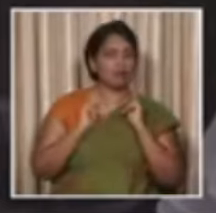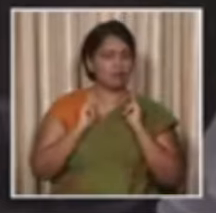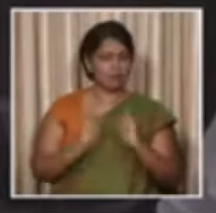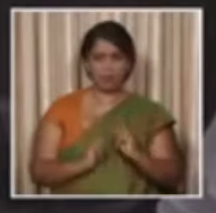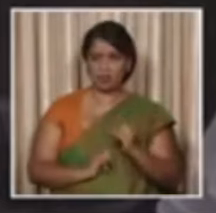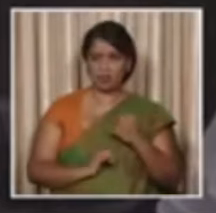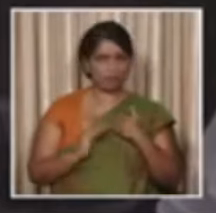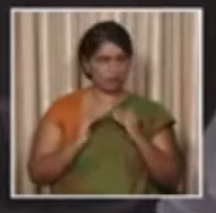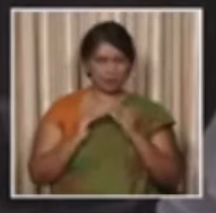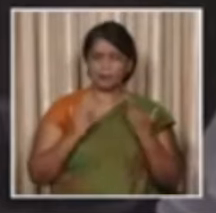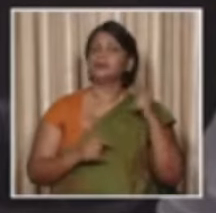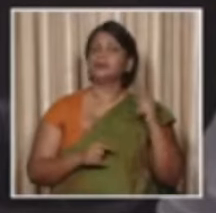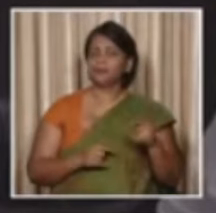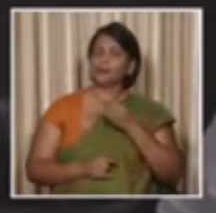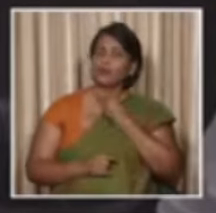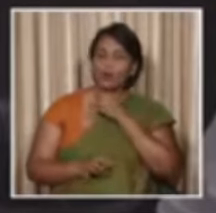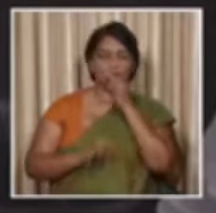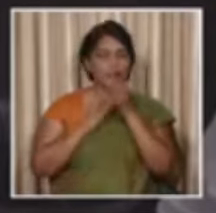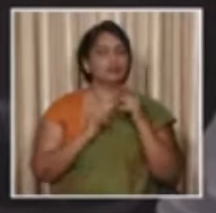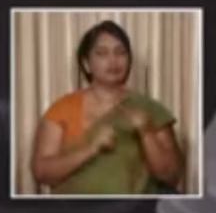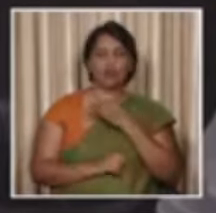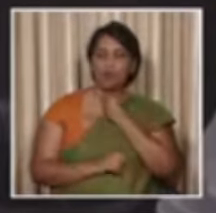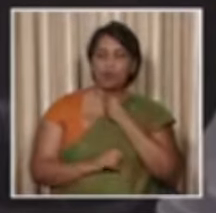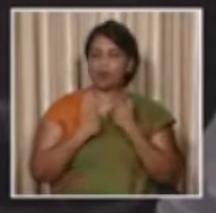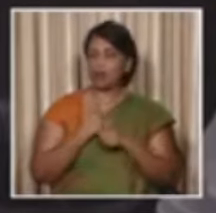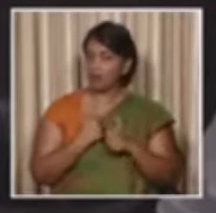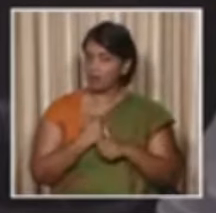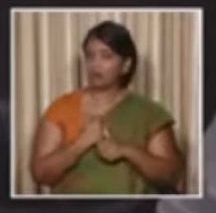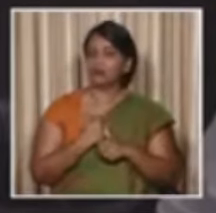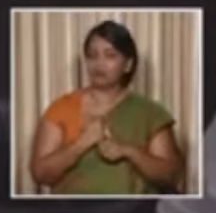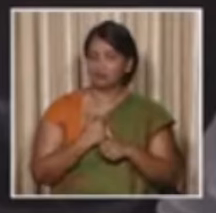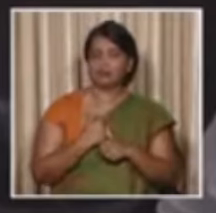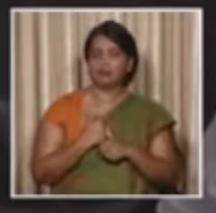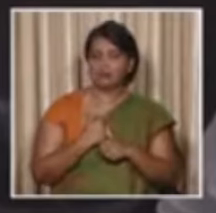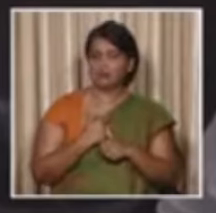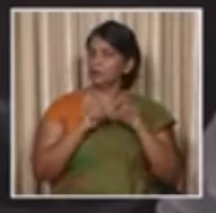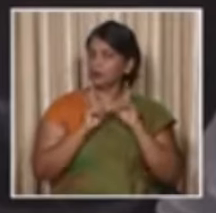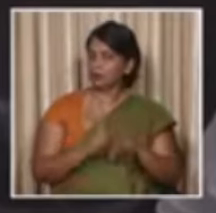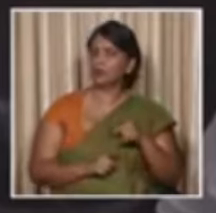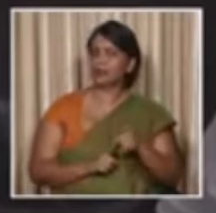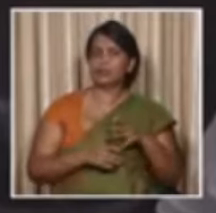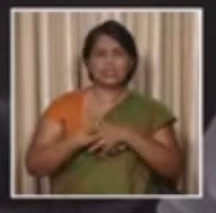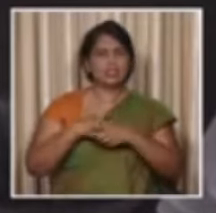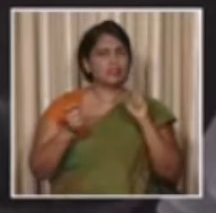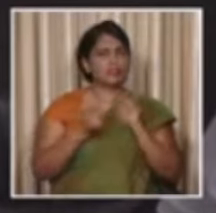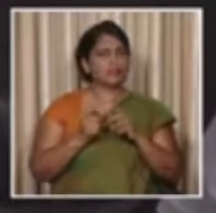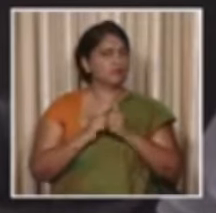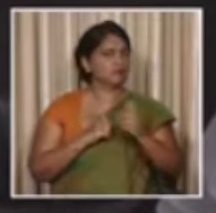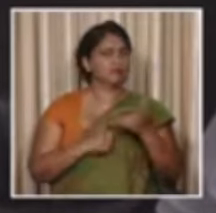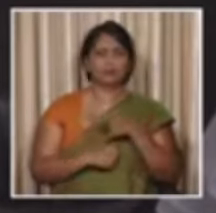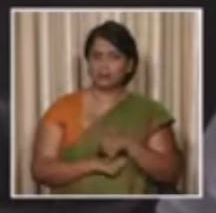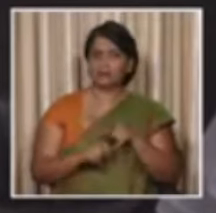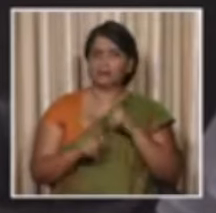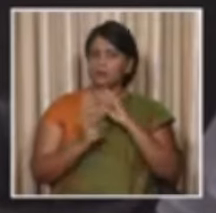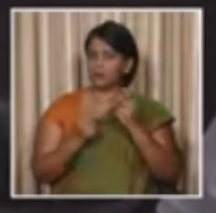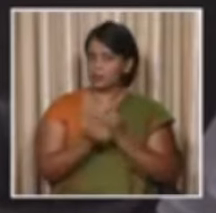இது ஒரு பொய் வழக்கு, இந்த பொய் வழக்கு வாபஸ்பெறப்பட வேண்டும். இது ஒரு இனவாத அடிப்படையிலே தொடரப்பட்டிருக்கிற வழக்கு. இந்த அப்பாவிகள் உடனடியாக விடுதலை செய்வதற்கு